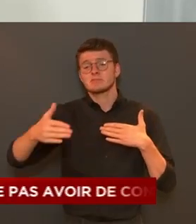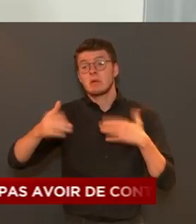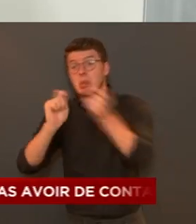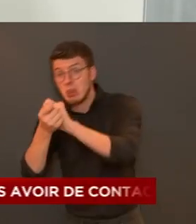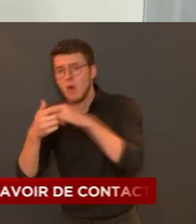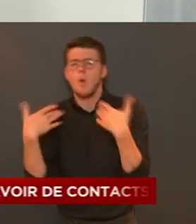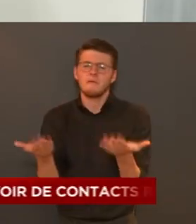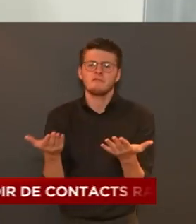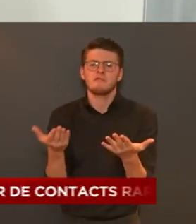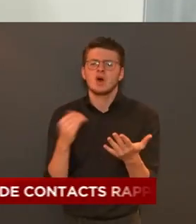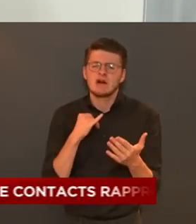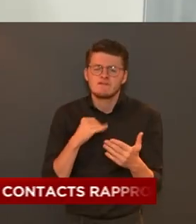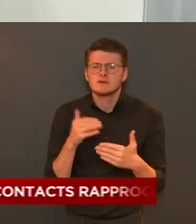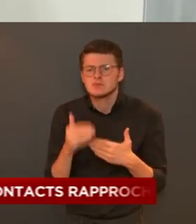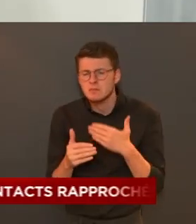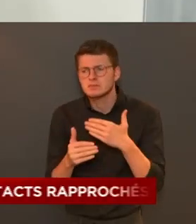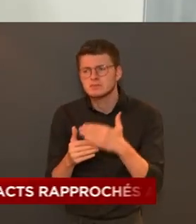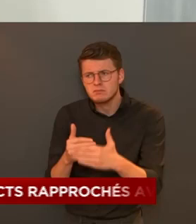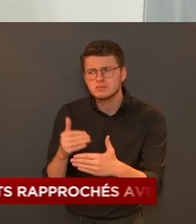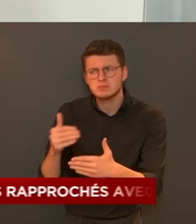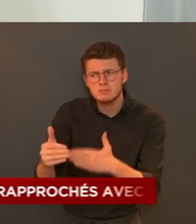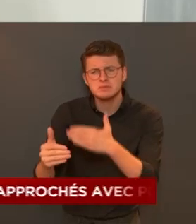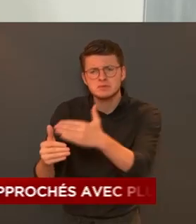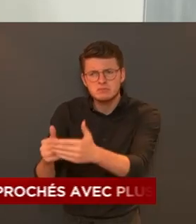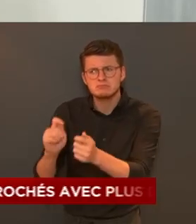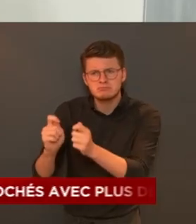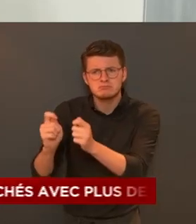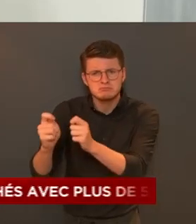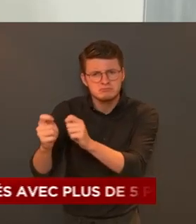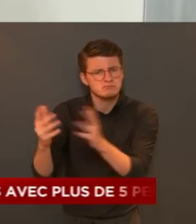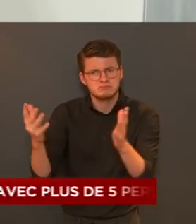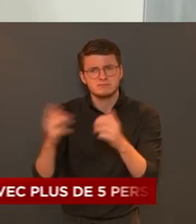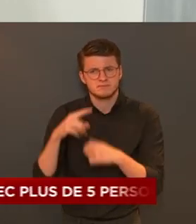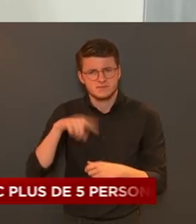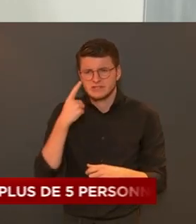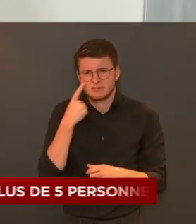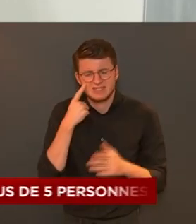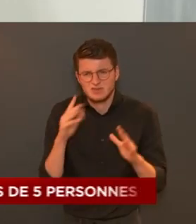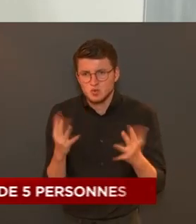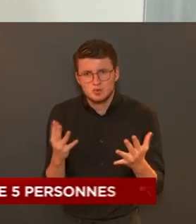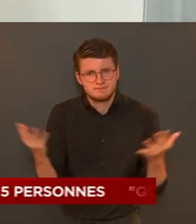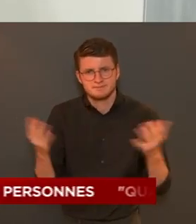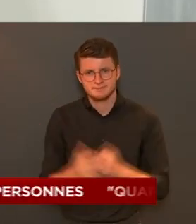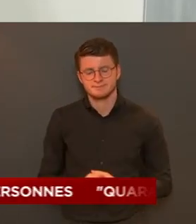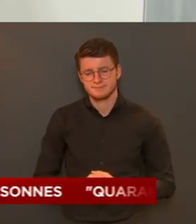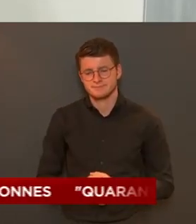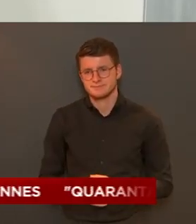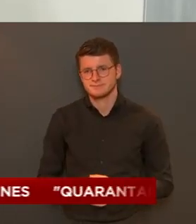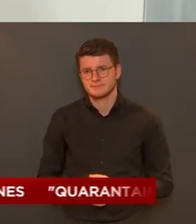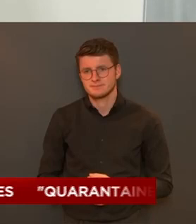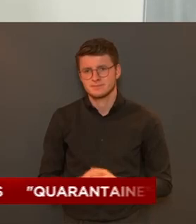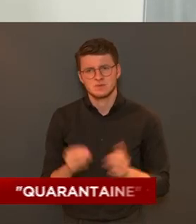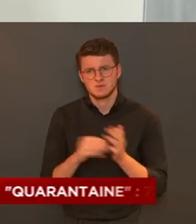ou est-ce qu'on va travailler de façon phasée ou étape par étape. Donc ça, ce sont des choses qui ne sont pas encore